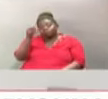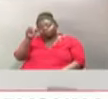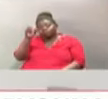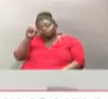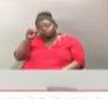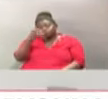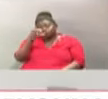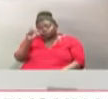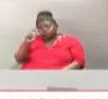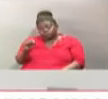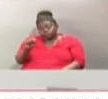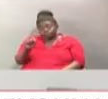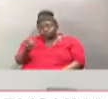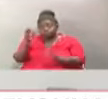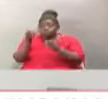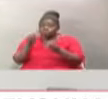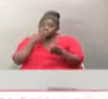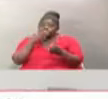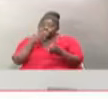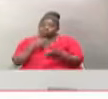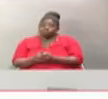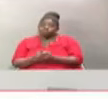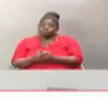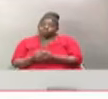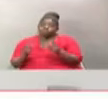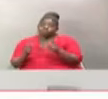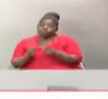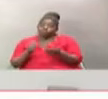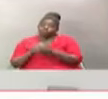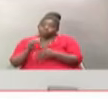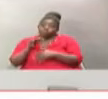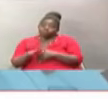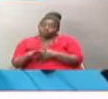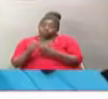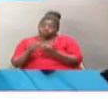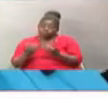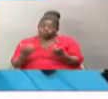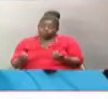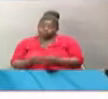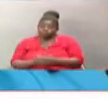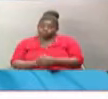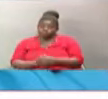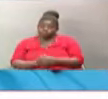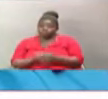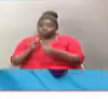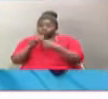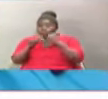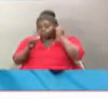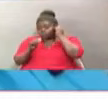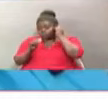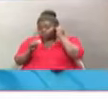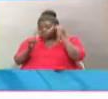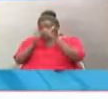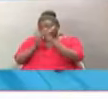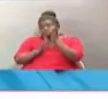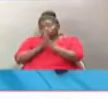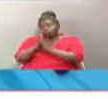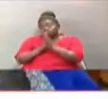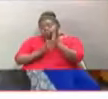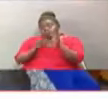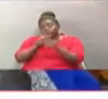Ebintu bino bikaba biri birungi kandi bikatukonyera muno nk'abaana. Akubiriza amaka okujjumbira programu za